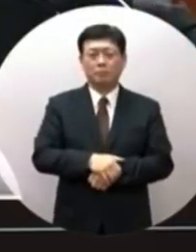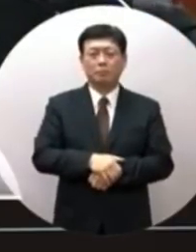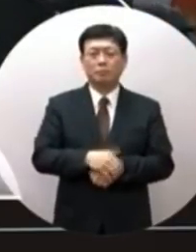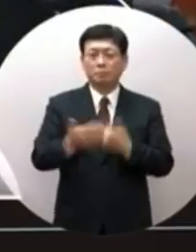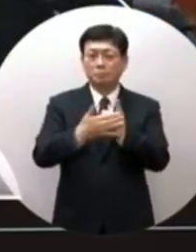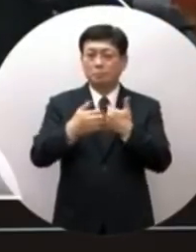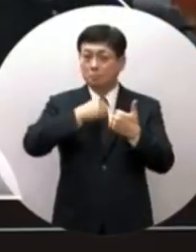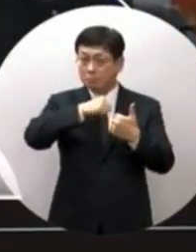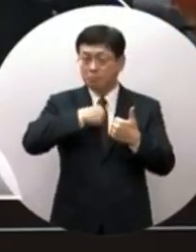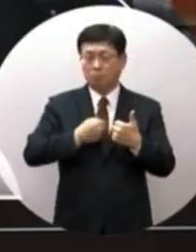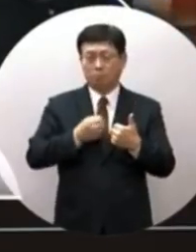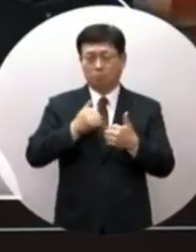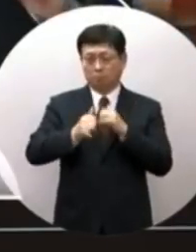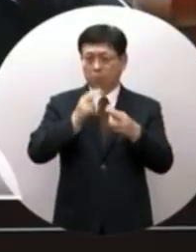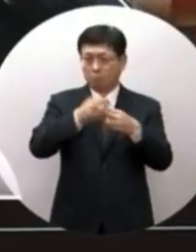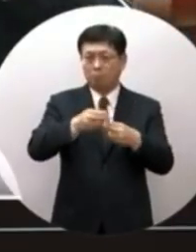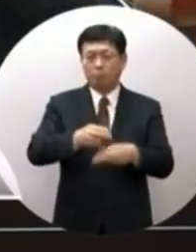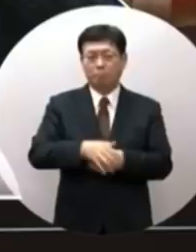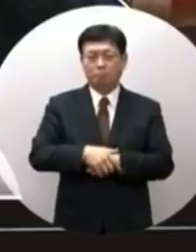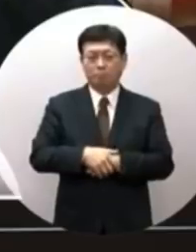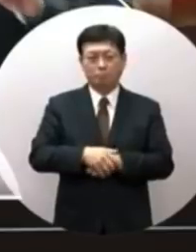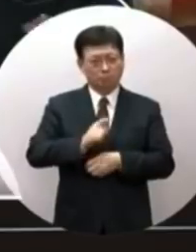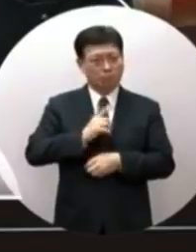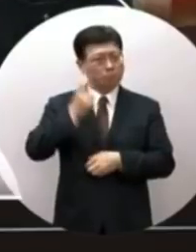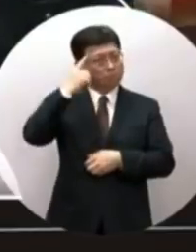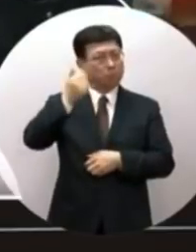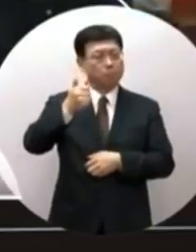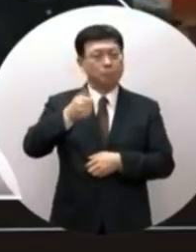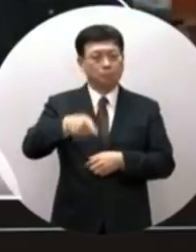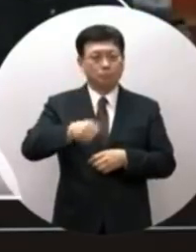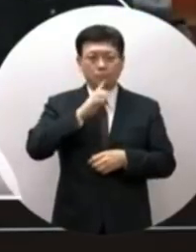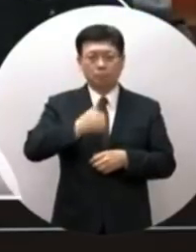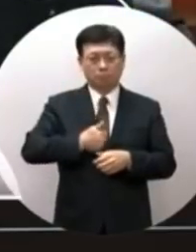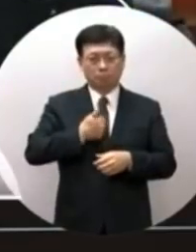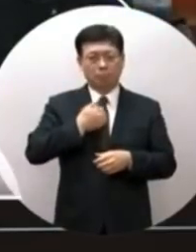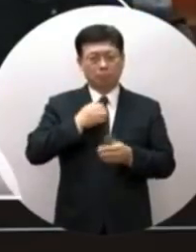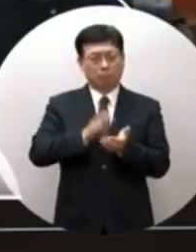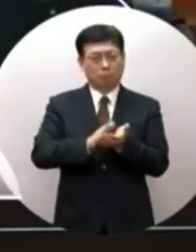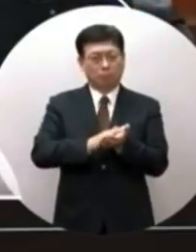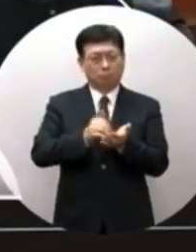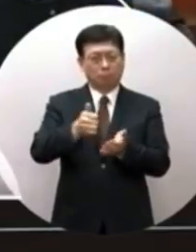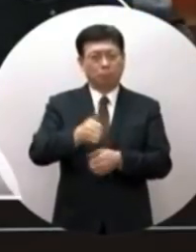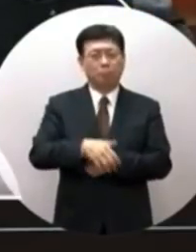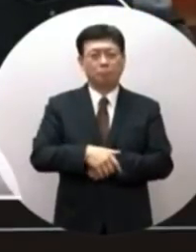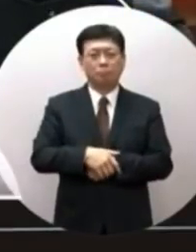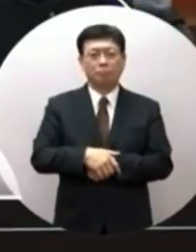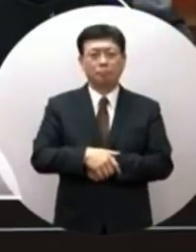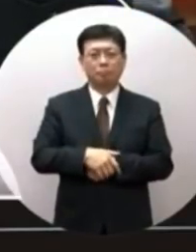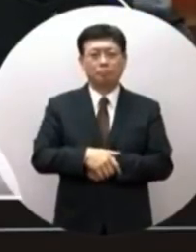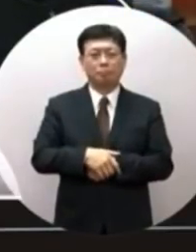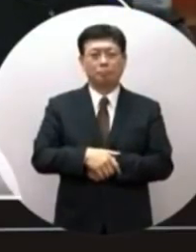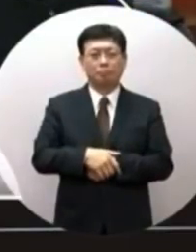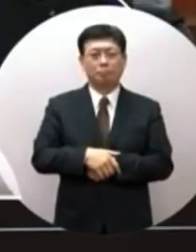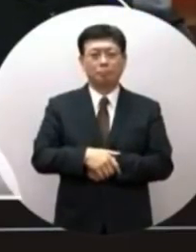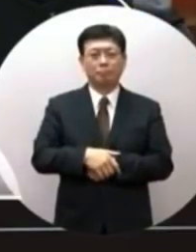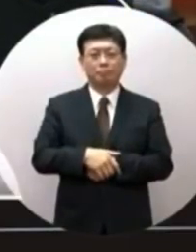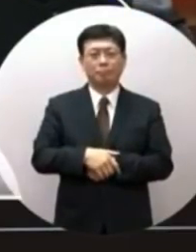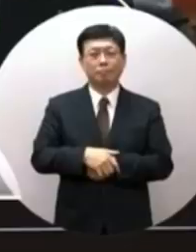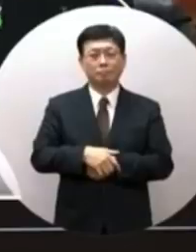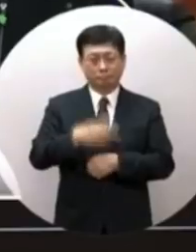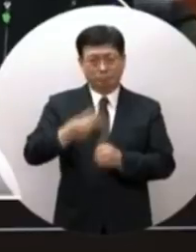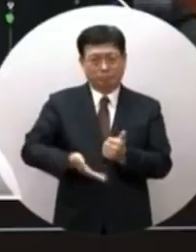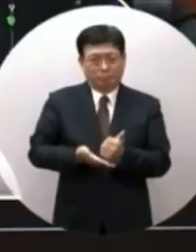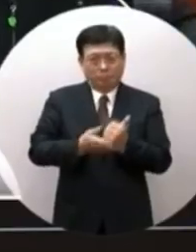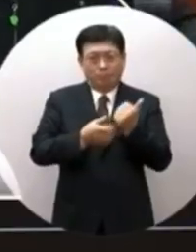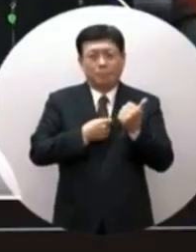湾的百姓有信心，有感，这是值得肯定加迄个赞